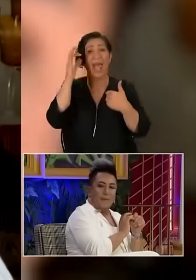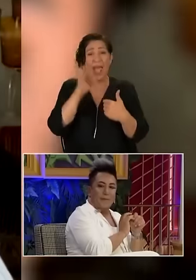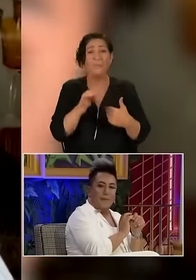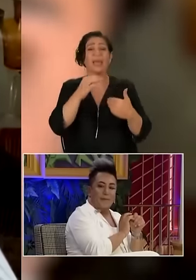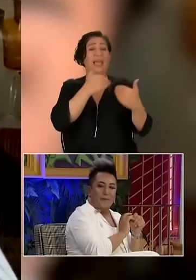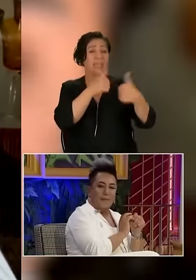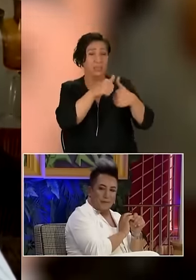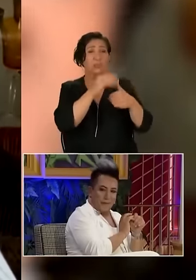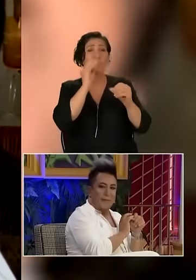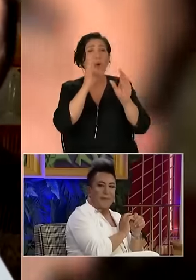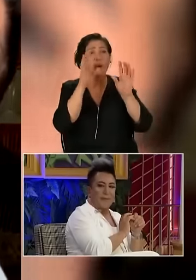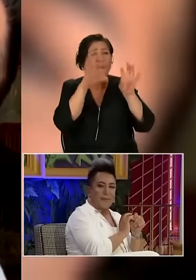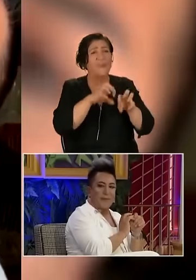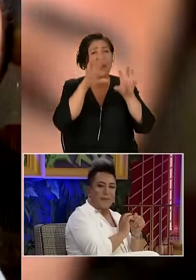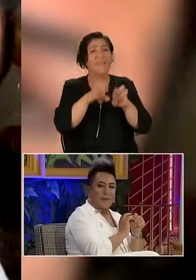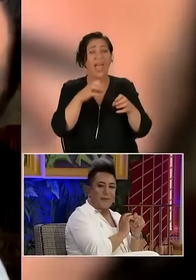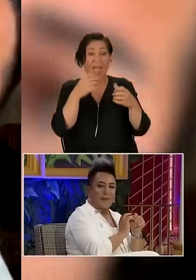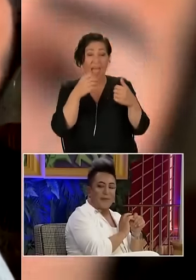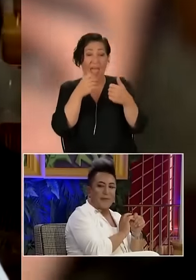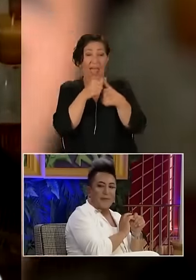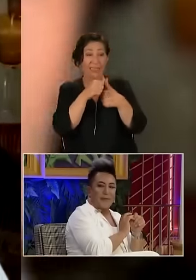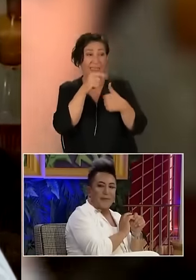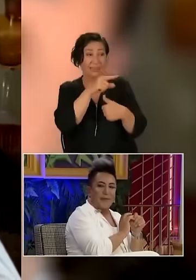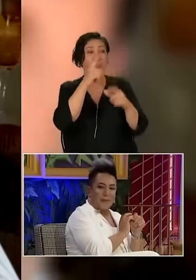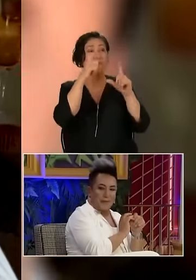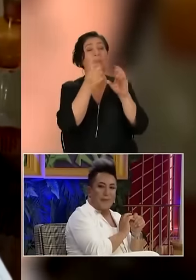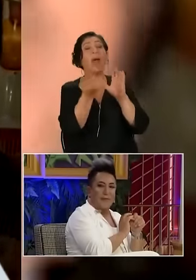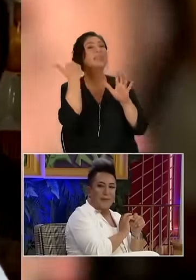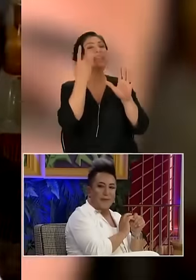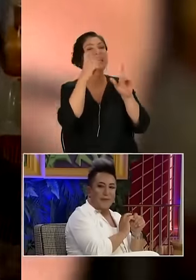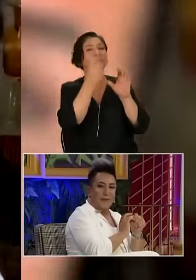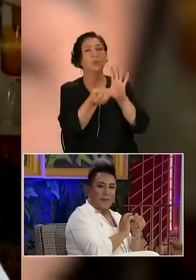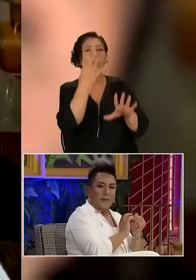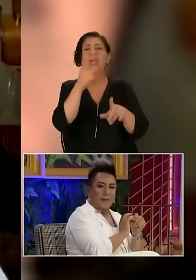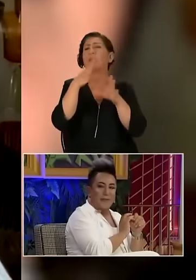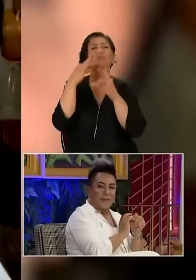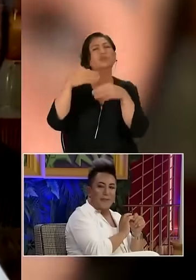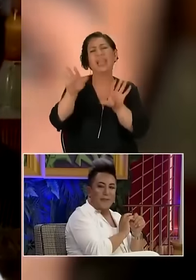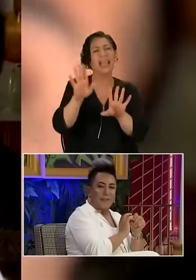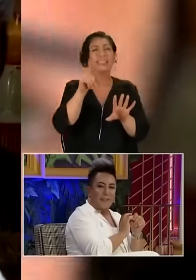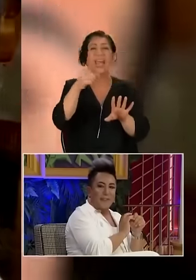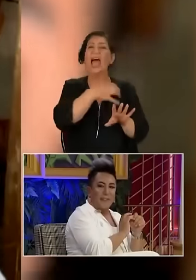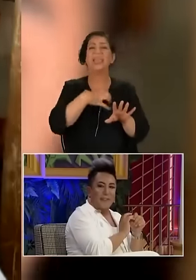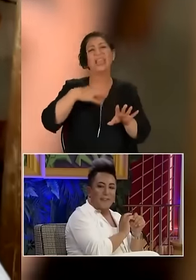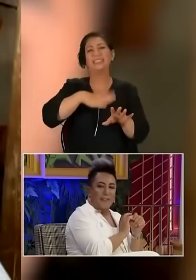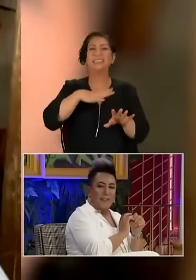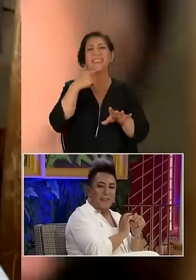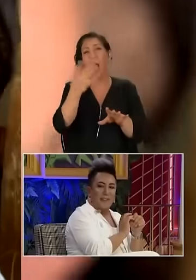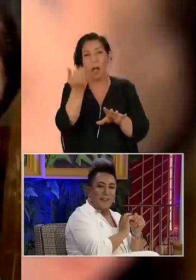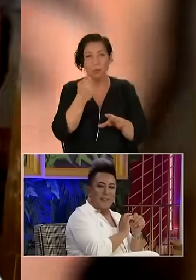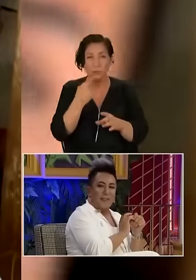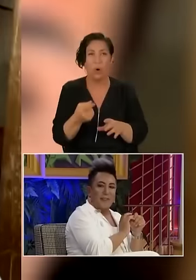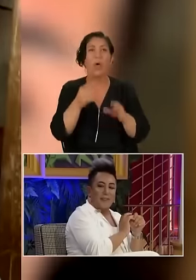sürekli taciz ediyor. Bana eşimle olan resimleri atıyor. Senle mutlu değil, seni annesi istedi diye aldı